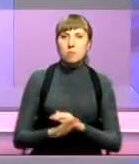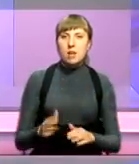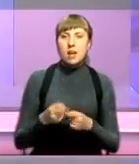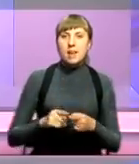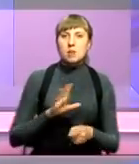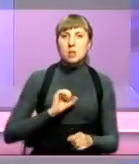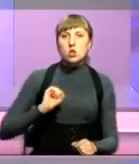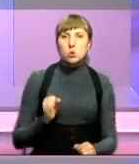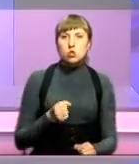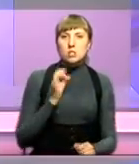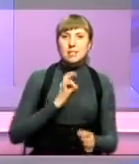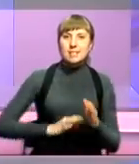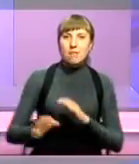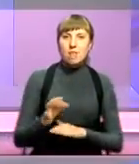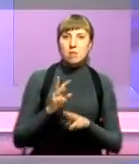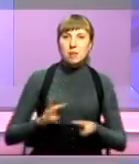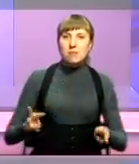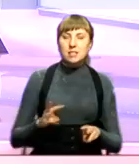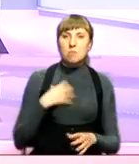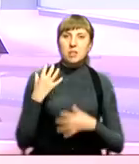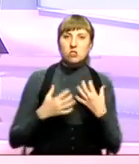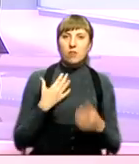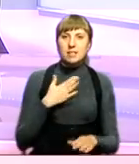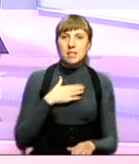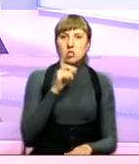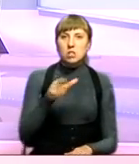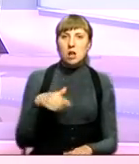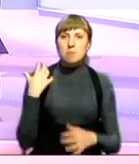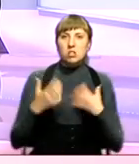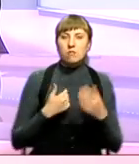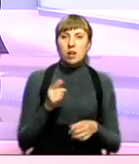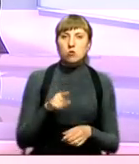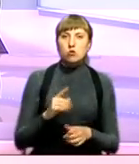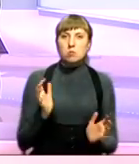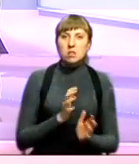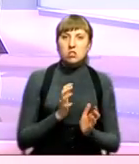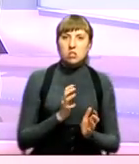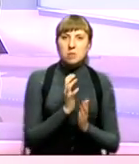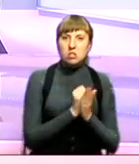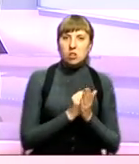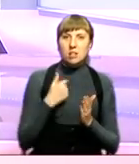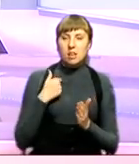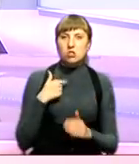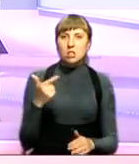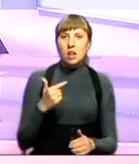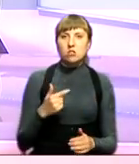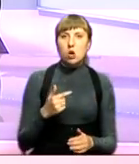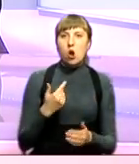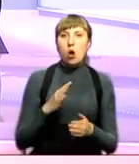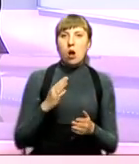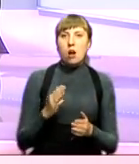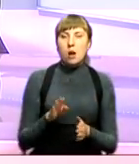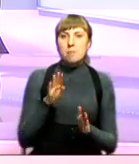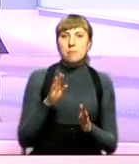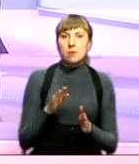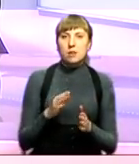чиновника. Это дружеский совет, правительство переживает за наших граждан, переживая за то, что сбережения наших граждан обесцениваются стремительными темпами. И за падение гривны. Да,